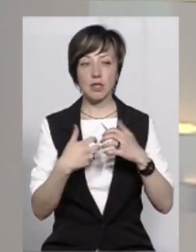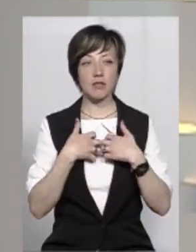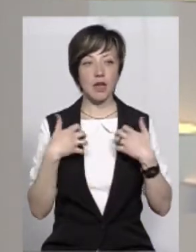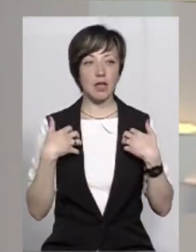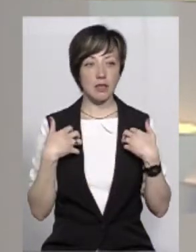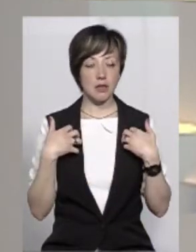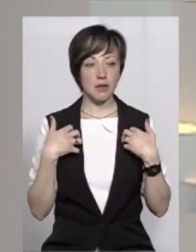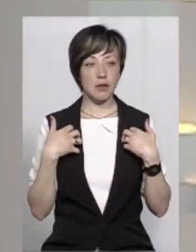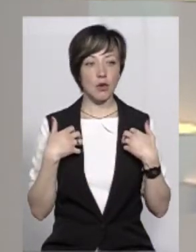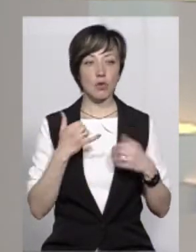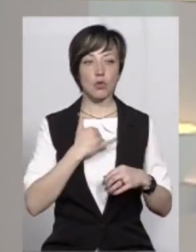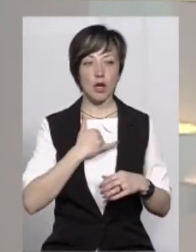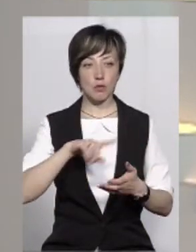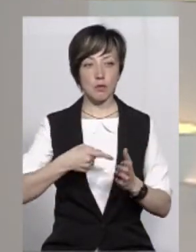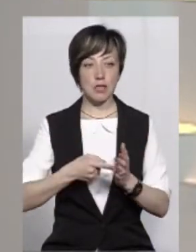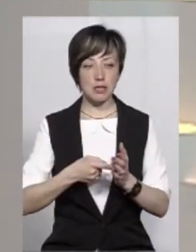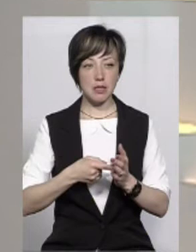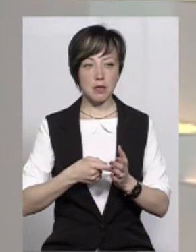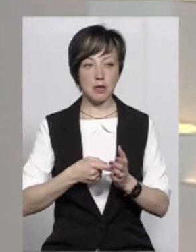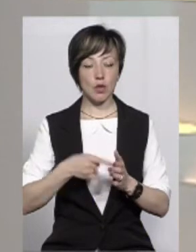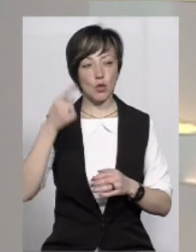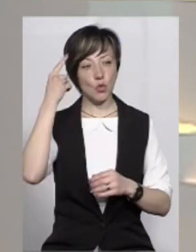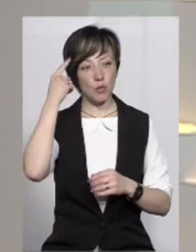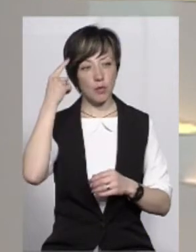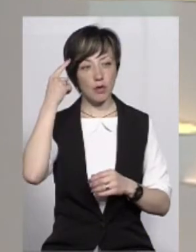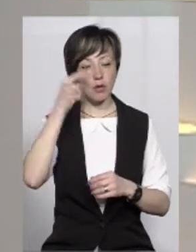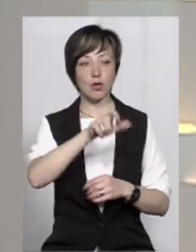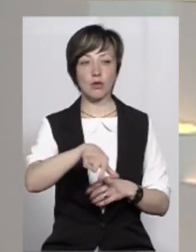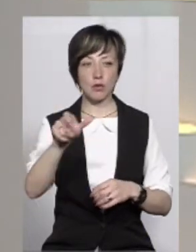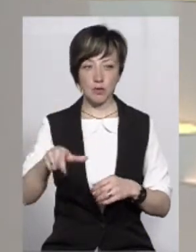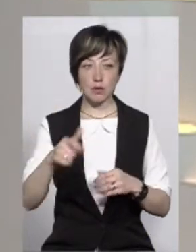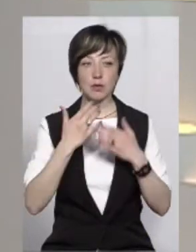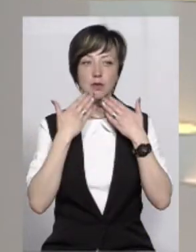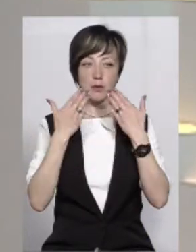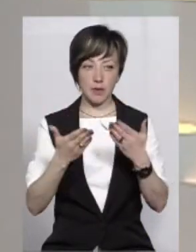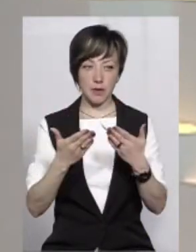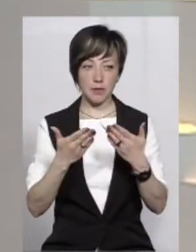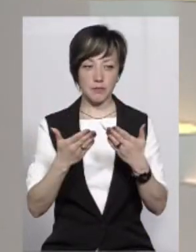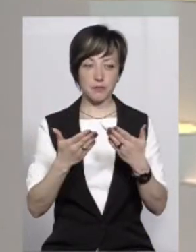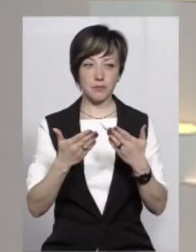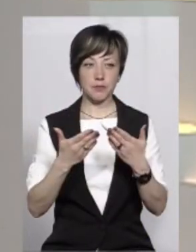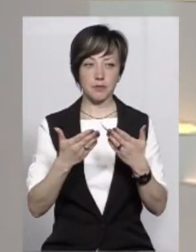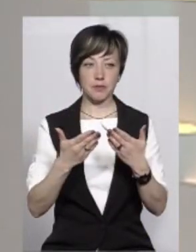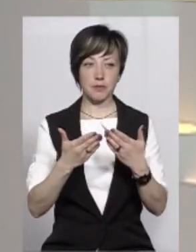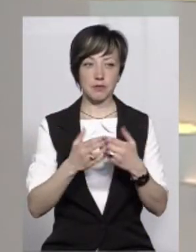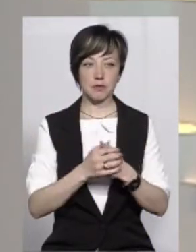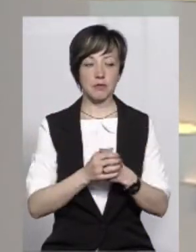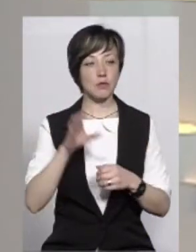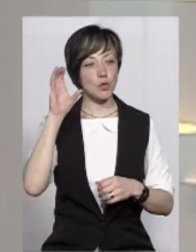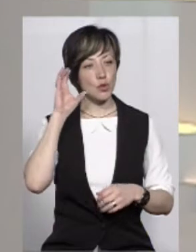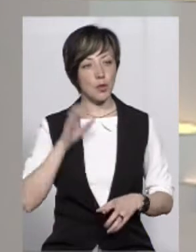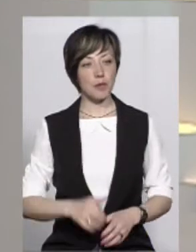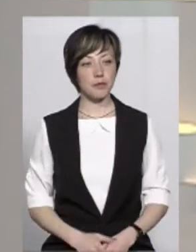безпритульних тварин у нашому місті думають мешканці Хмельницького?